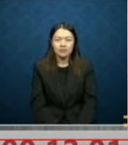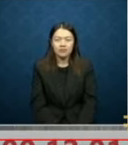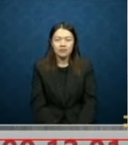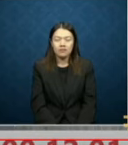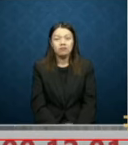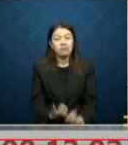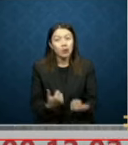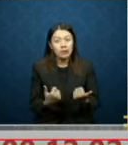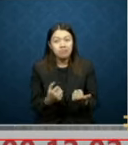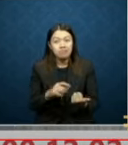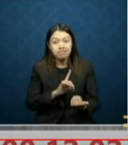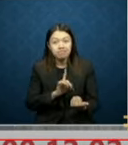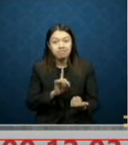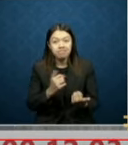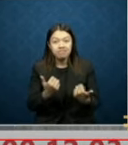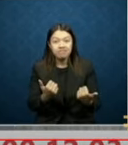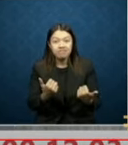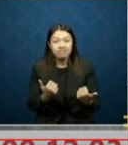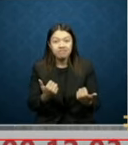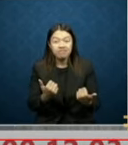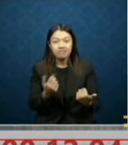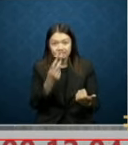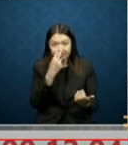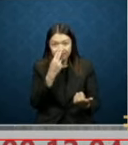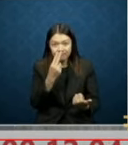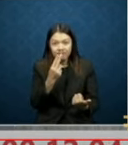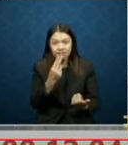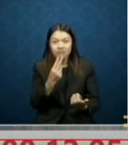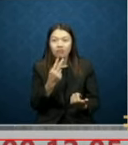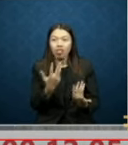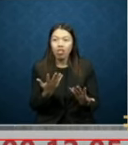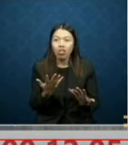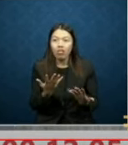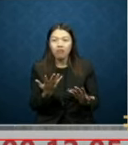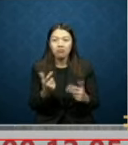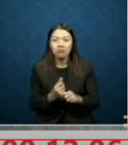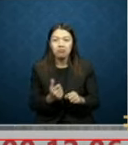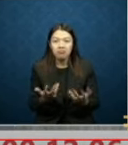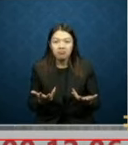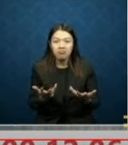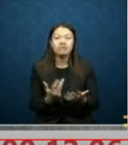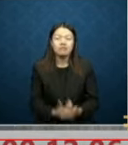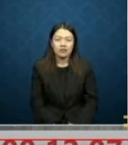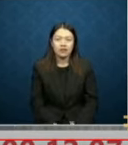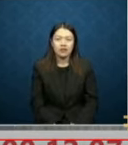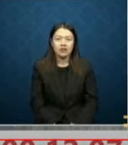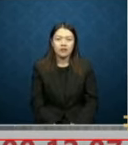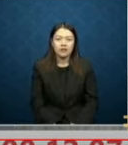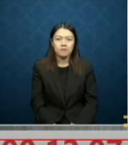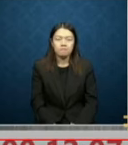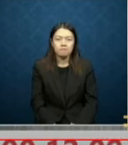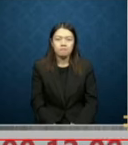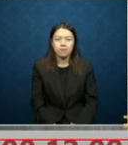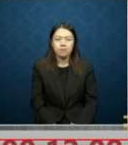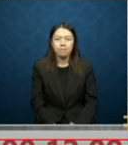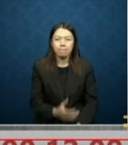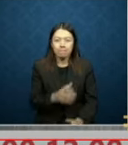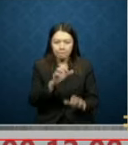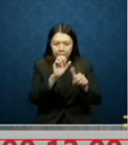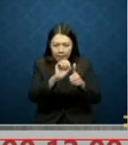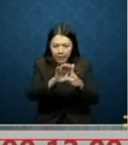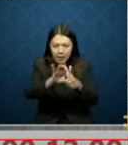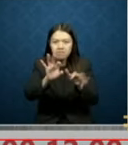ตอนนี้เป็นยังไงตอนนี้ก็ยังไม่รู้จะไปไหนผมมีข้อสังเกตที่สำคัญนะ